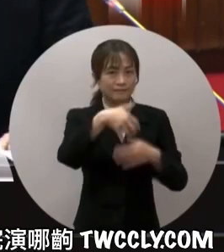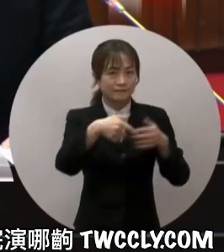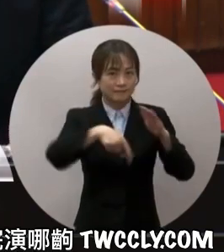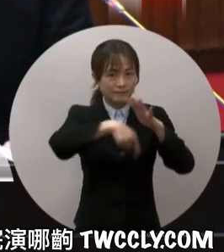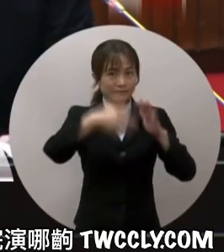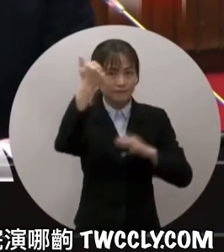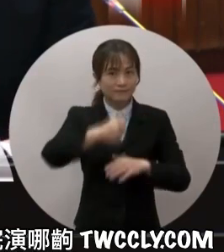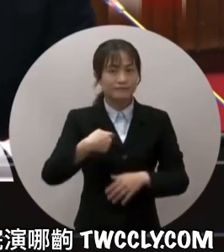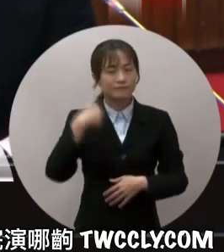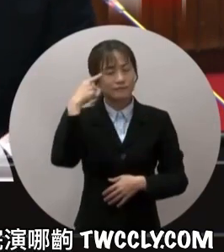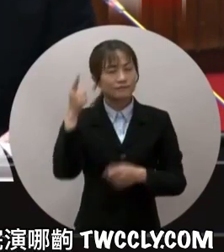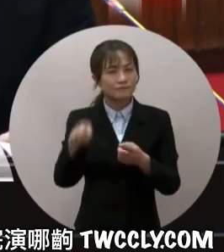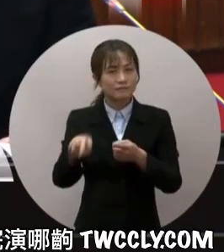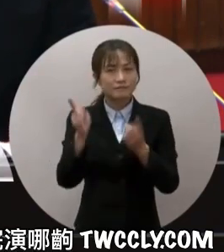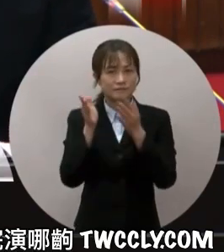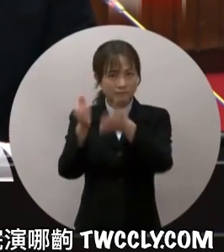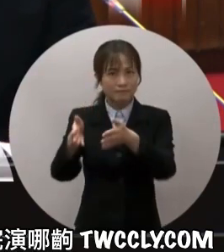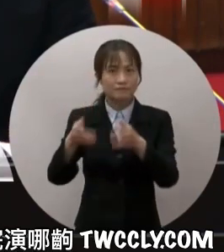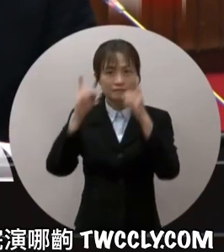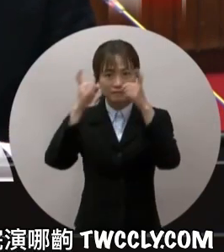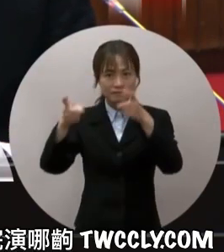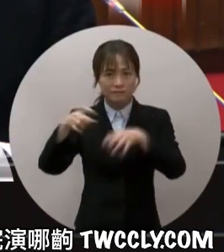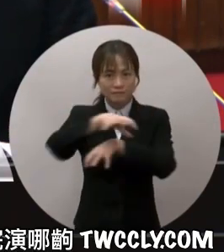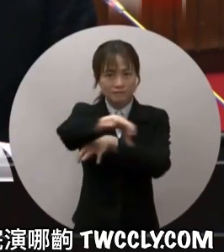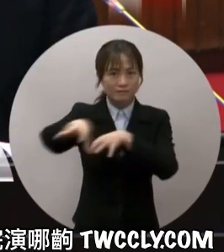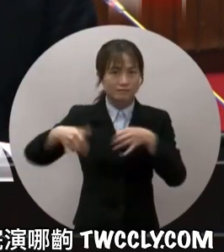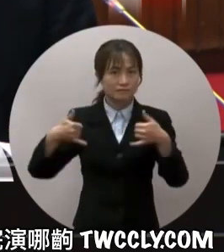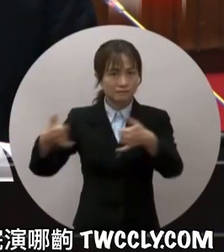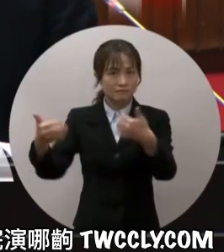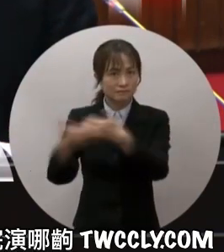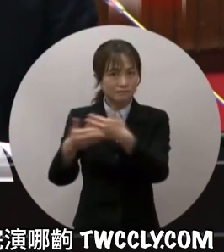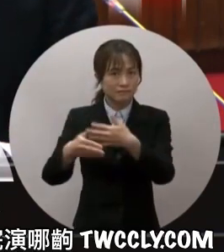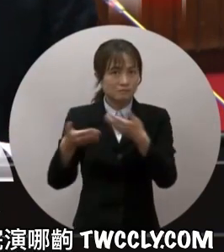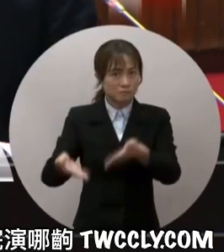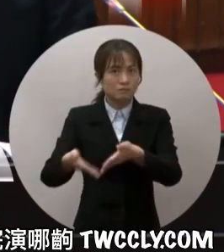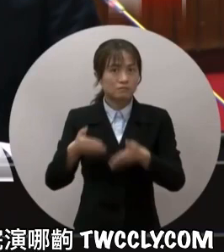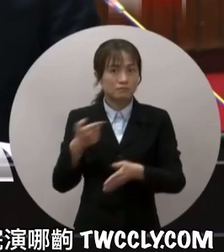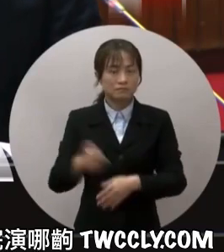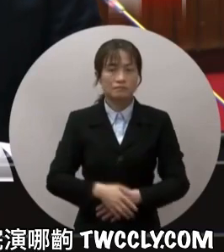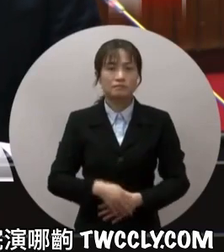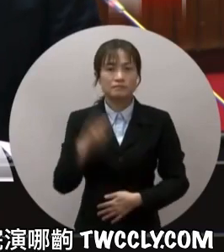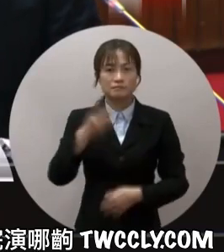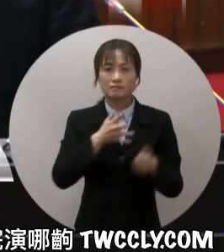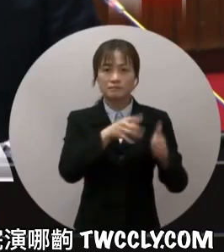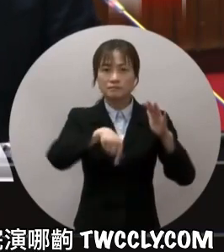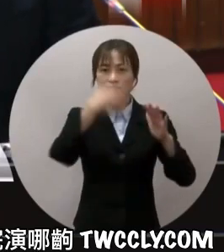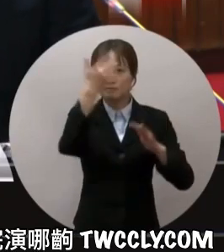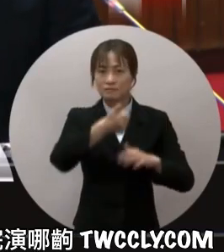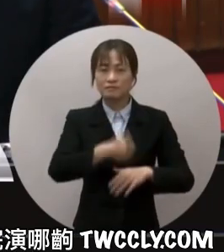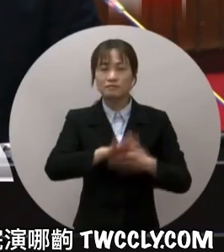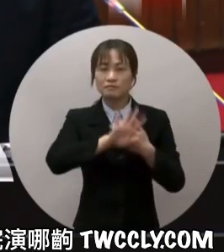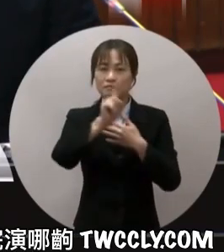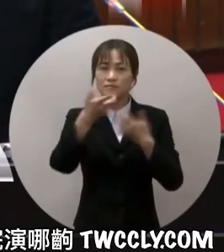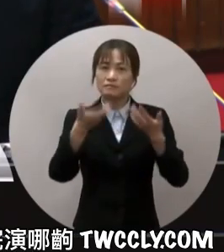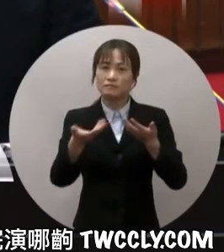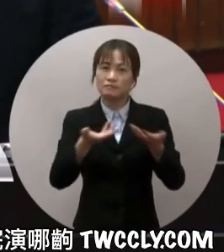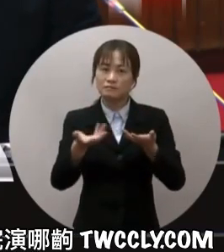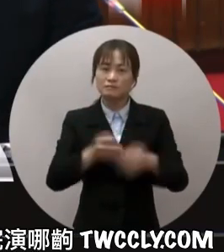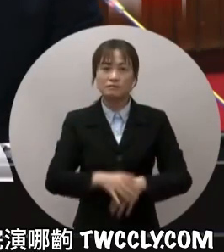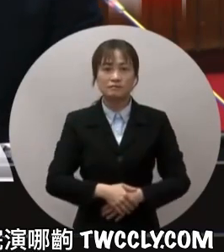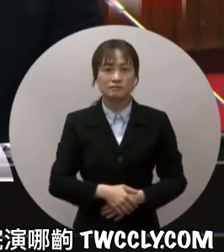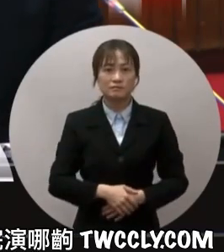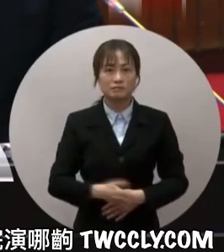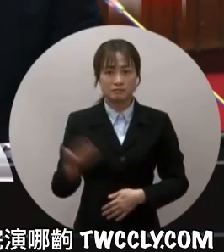我想這個對於高雄的周邊的這個非常的重要再來我想也請教一下院長其實另外一個很重要之前